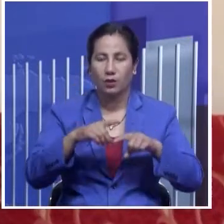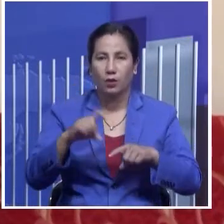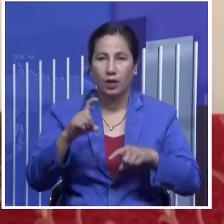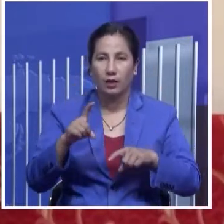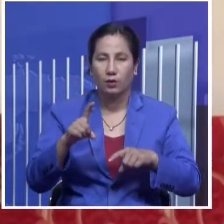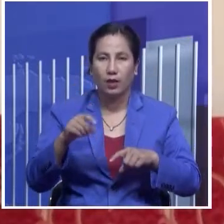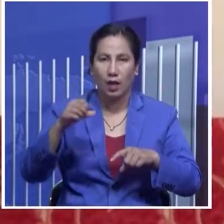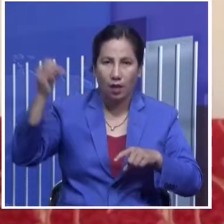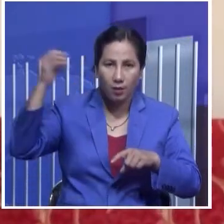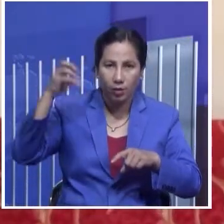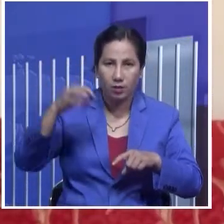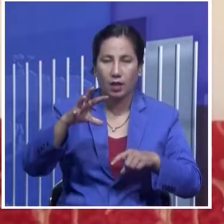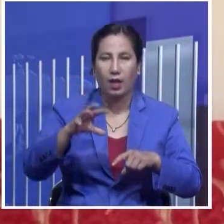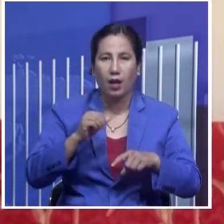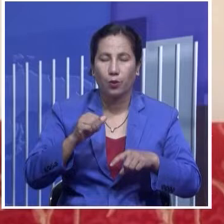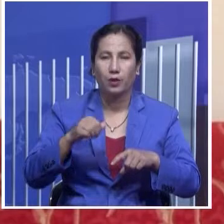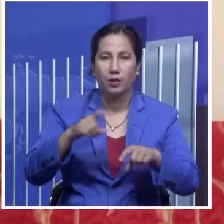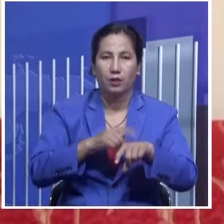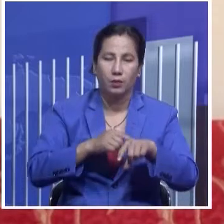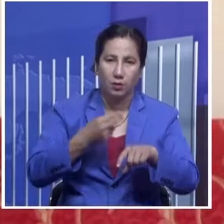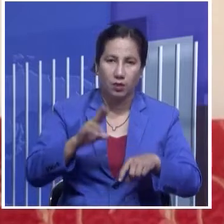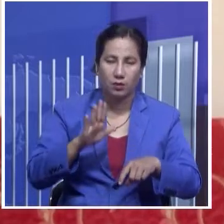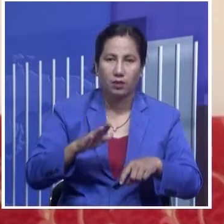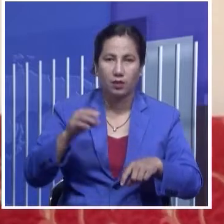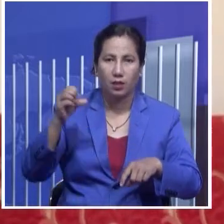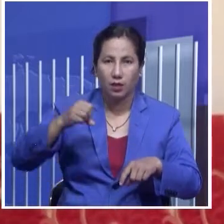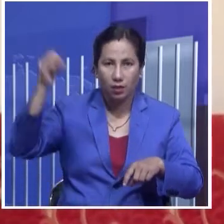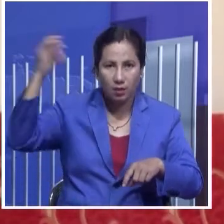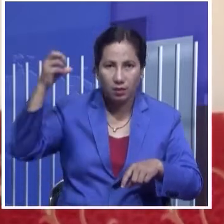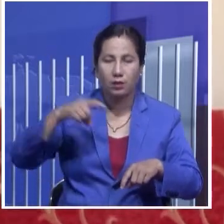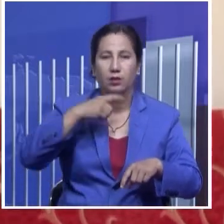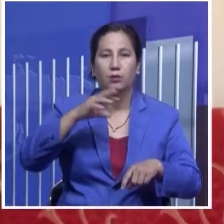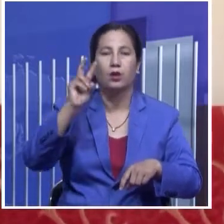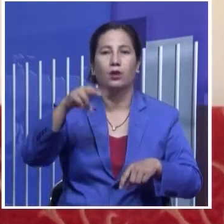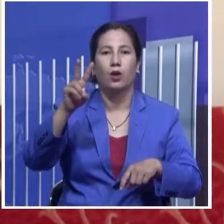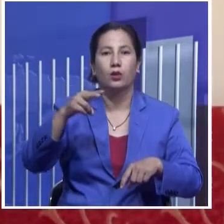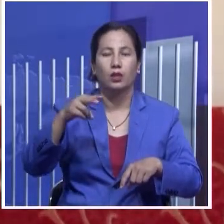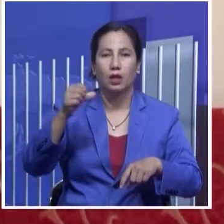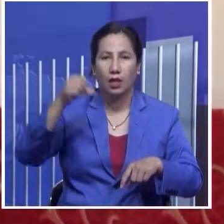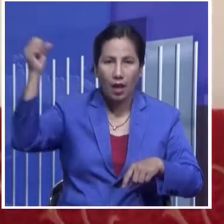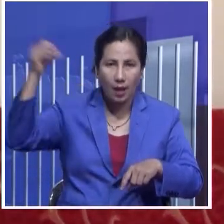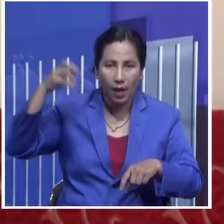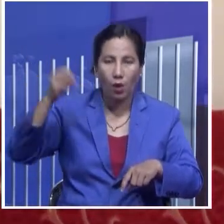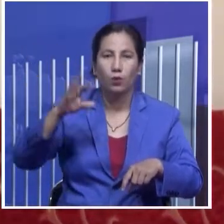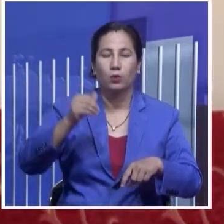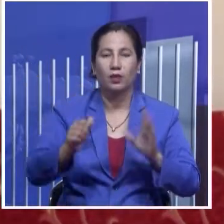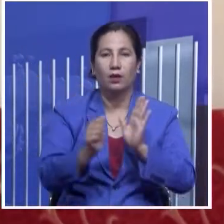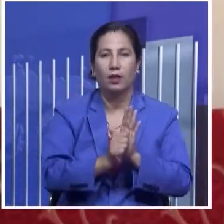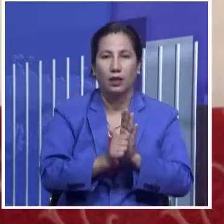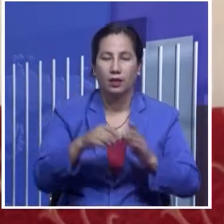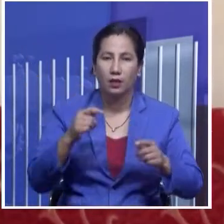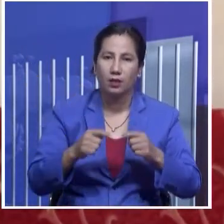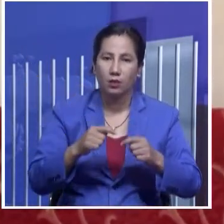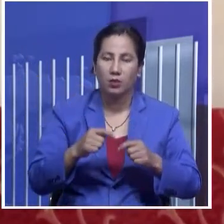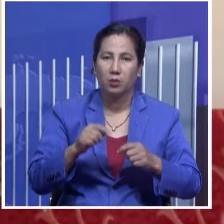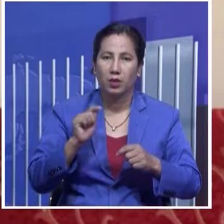त अब बर्सात आउने समय भइरहेछ, अहिलेसम्म मनसुन नभएको अवस्था, अब मनसुन आउनुभन्दा अगाडि नै कम्तीमा